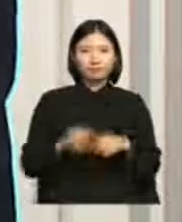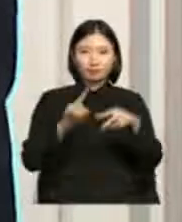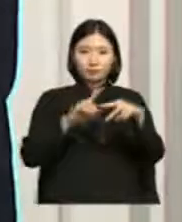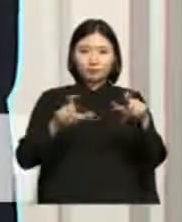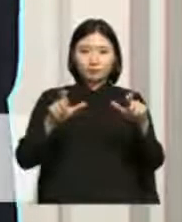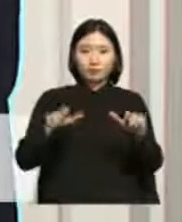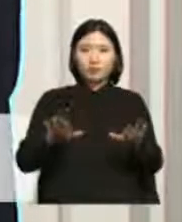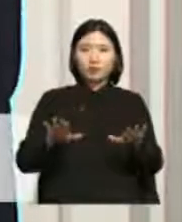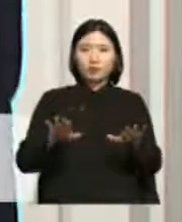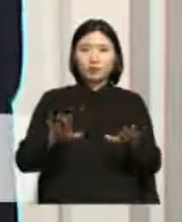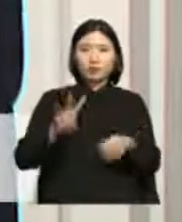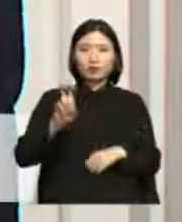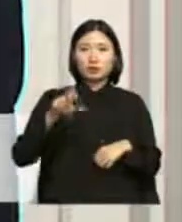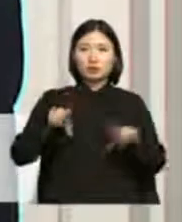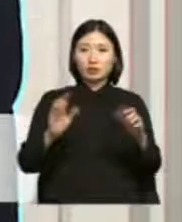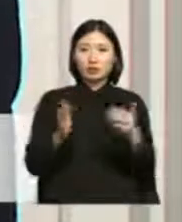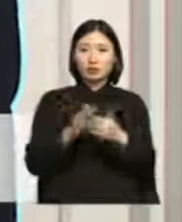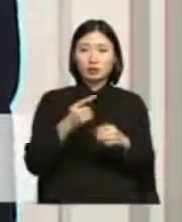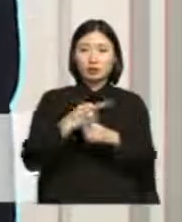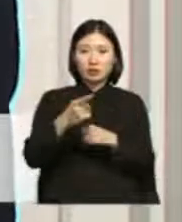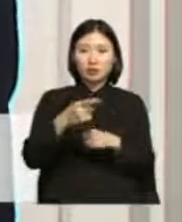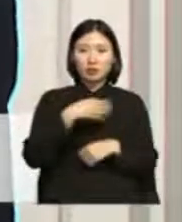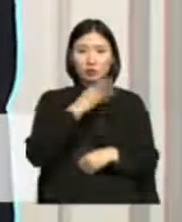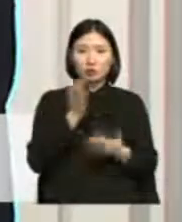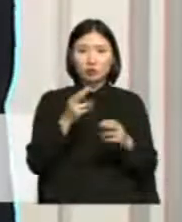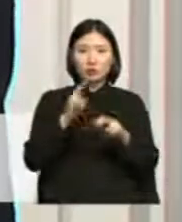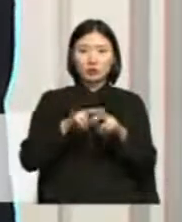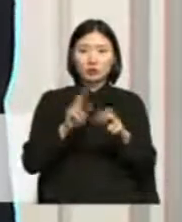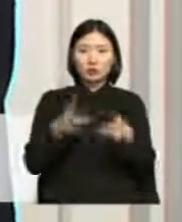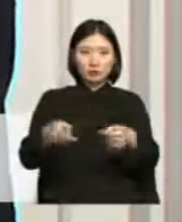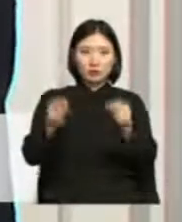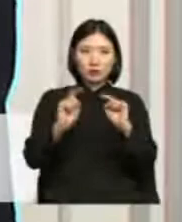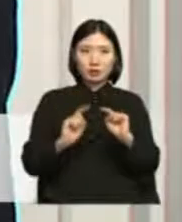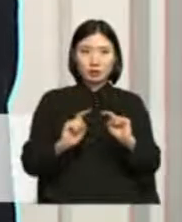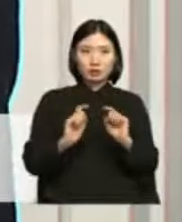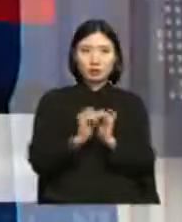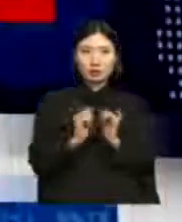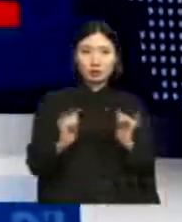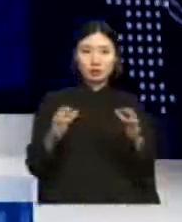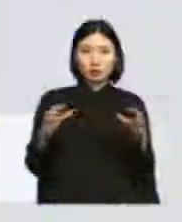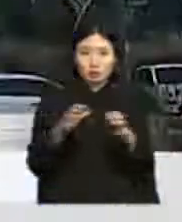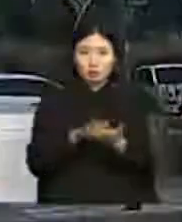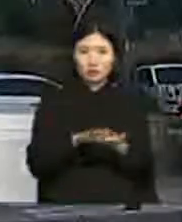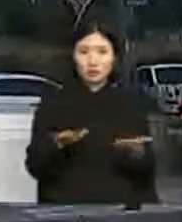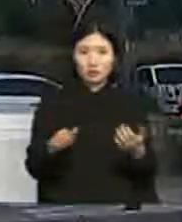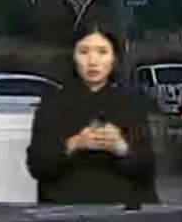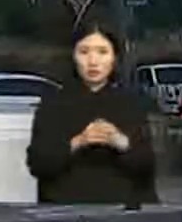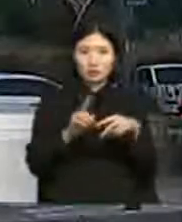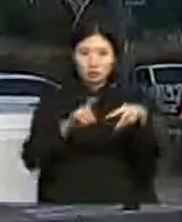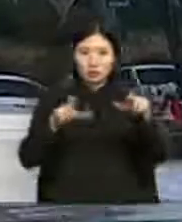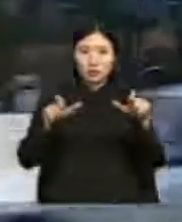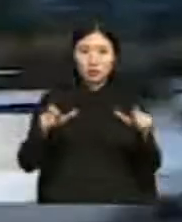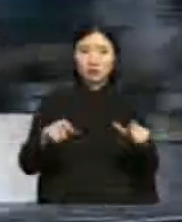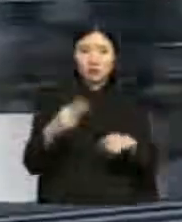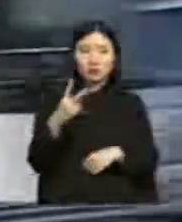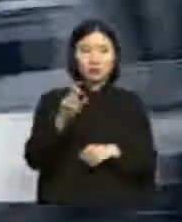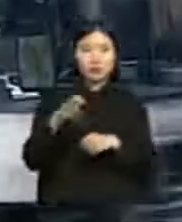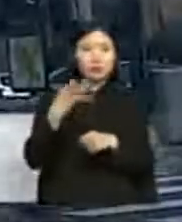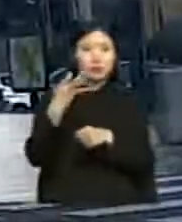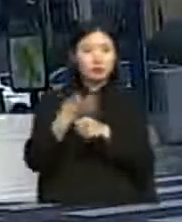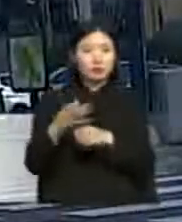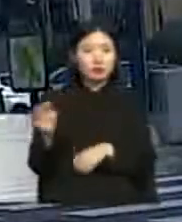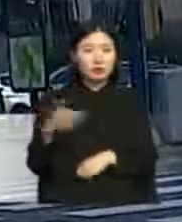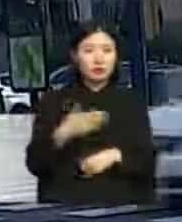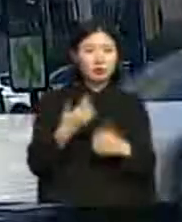서대문구 가 오는 20일까지 내년도 노인일자리 사업에 참여할 참여자를 모집합니다 서대문구는 지난 2014년